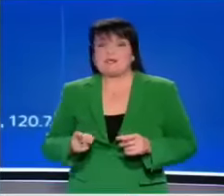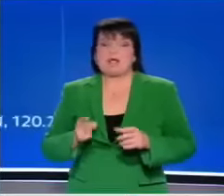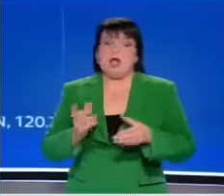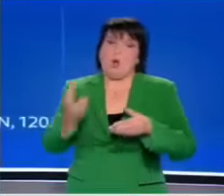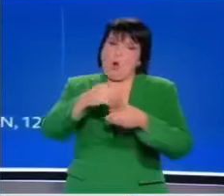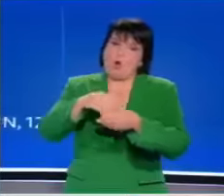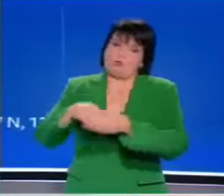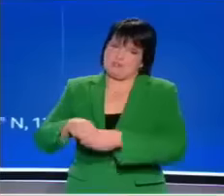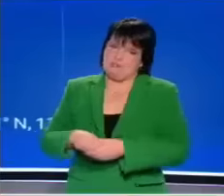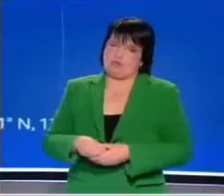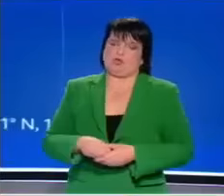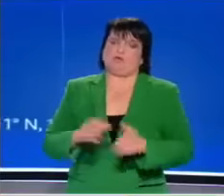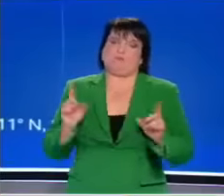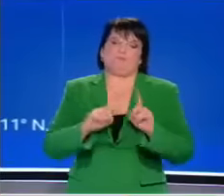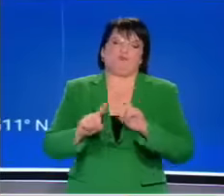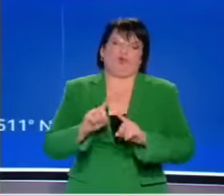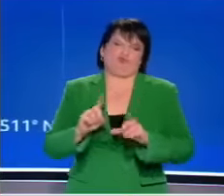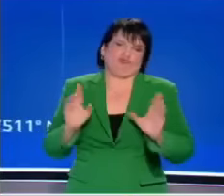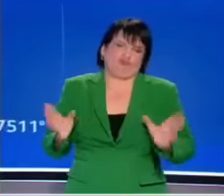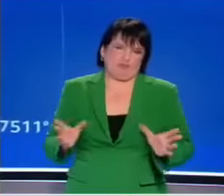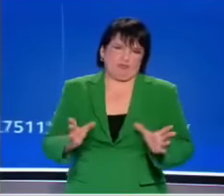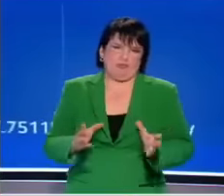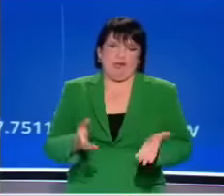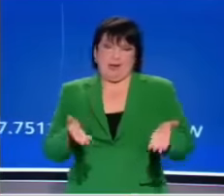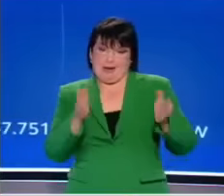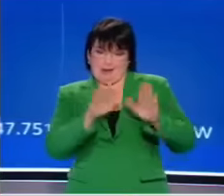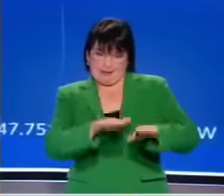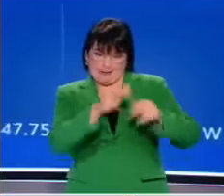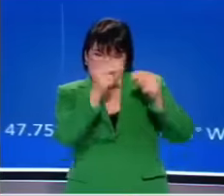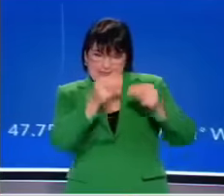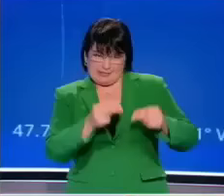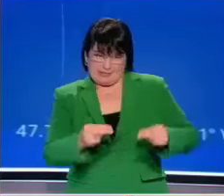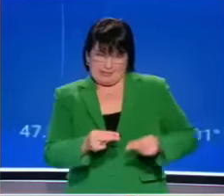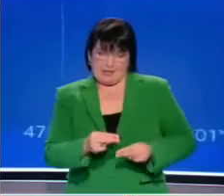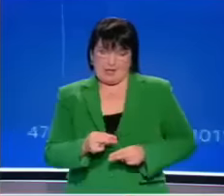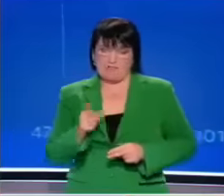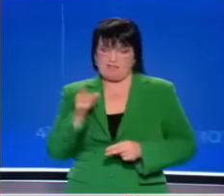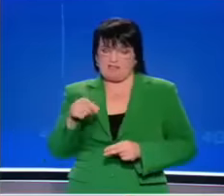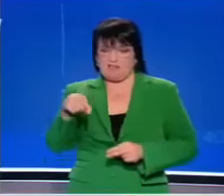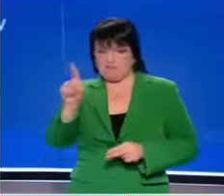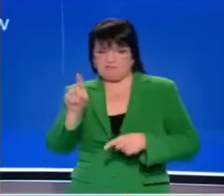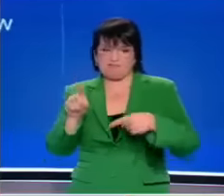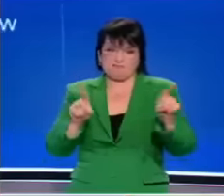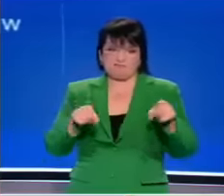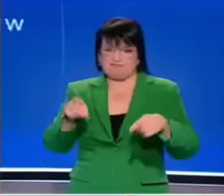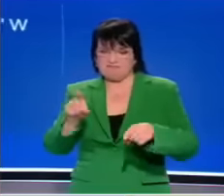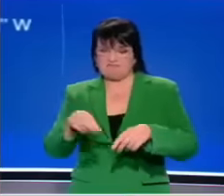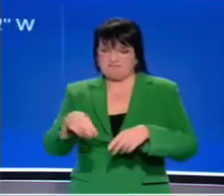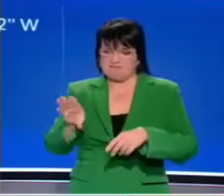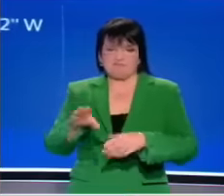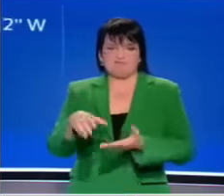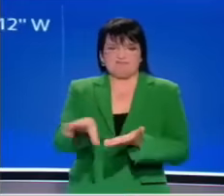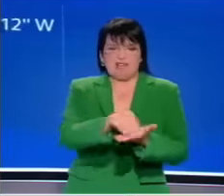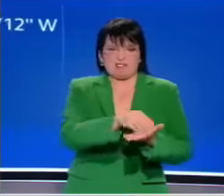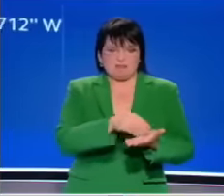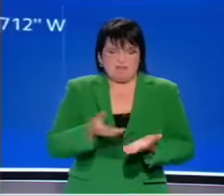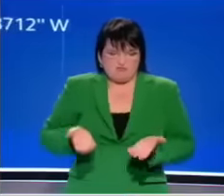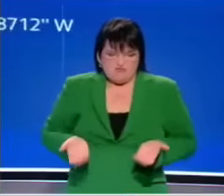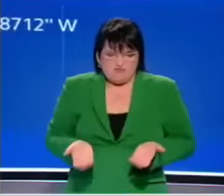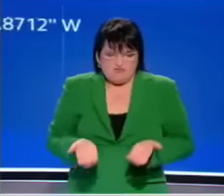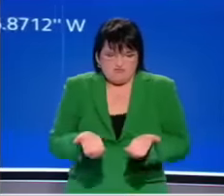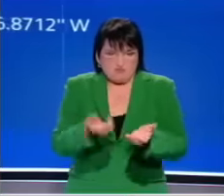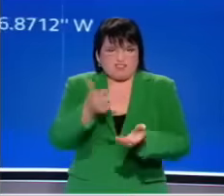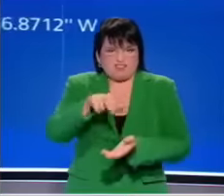το πρωί συνέντευξη τ ρα λοιπόν άρα λοιπόν το να καλύψει στοιχεία και να πετάξει σωστά ανθρώπων σε χωράφια τρεις μέρες δύο μέρες